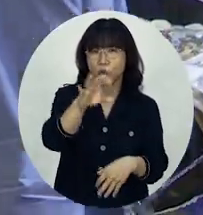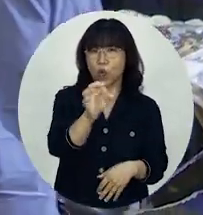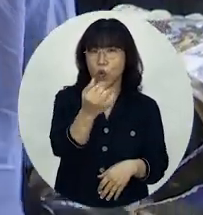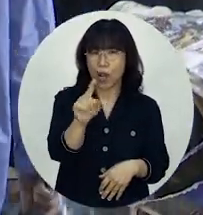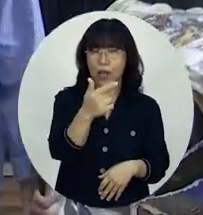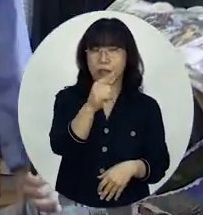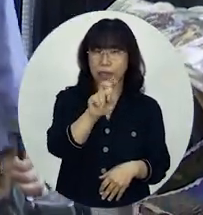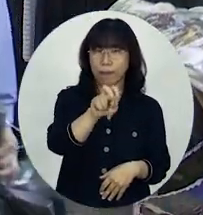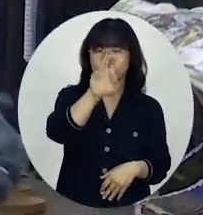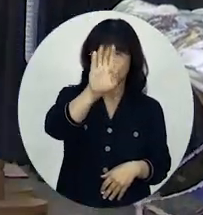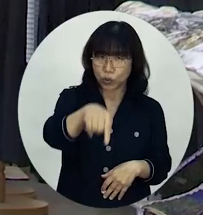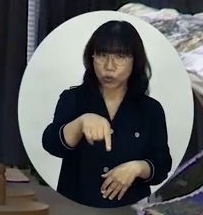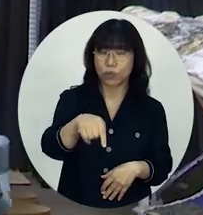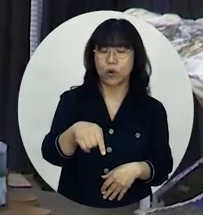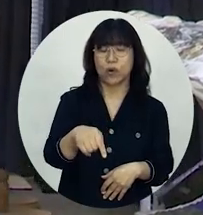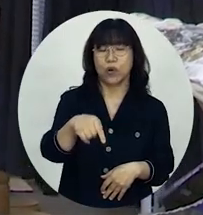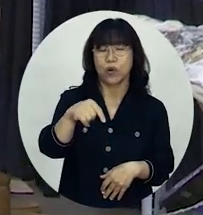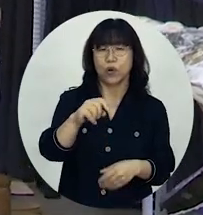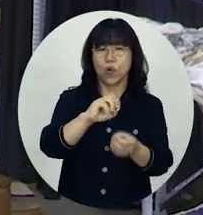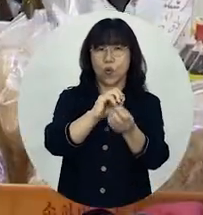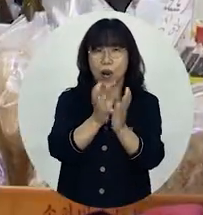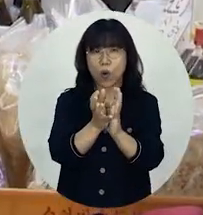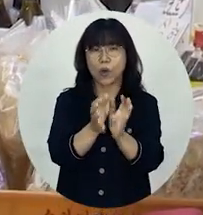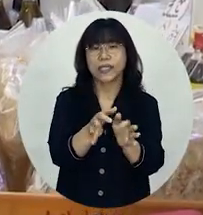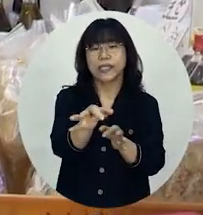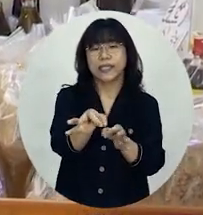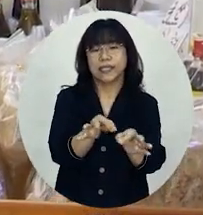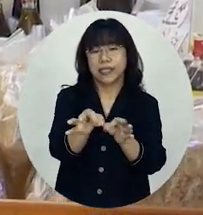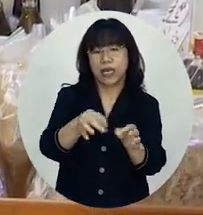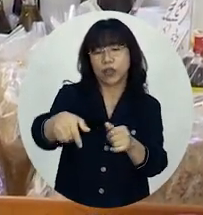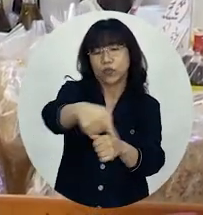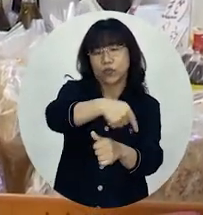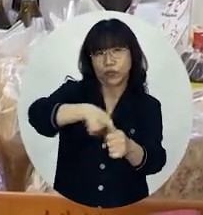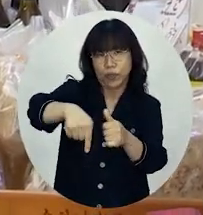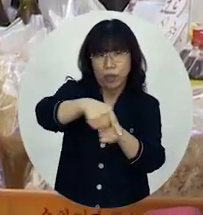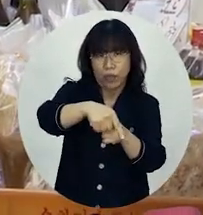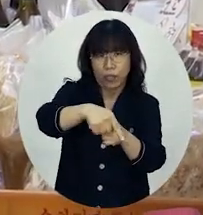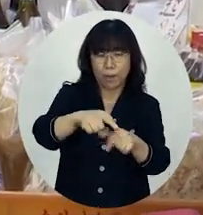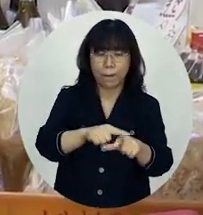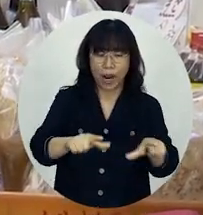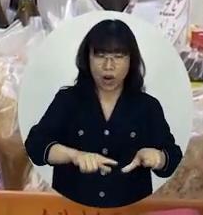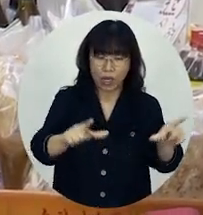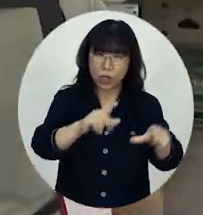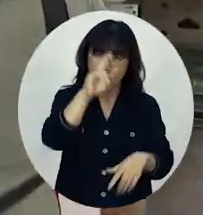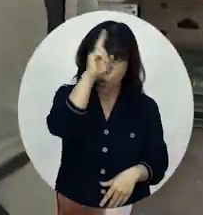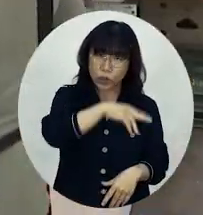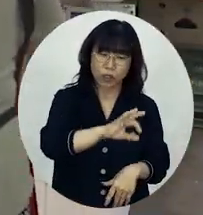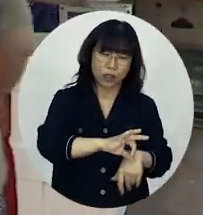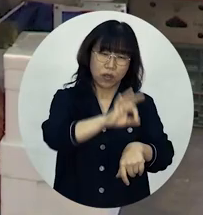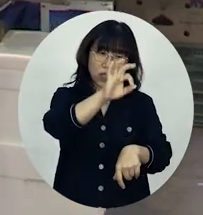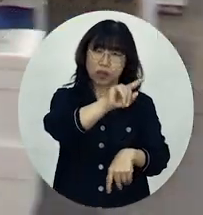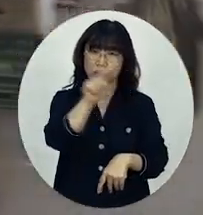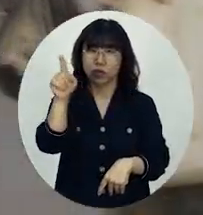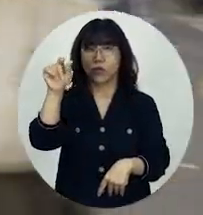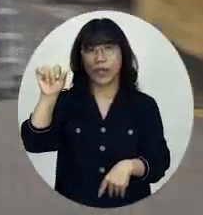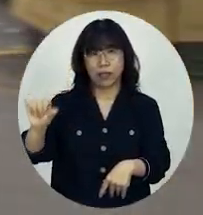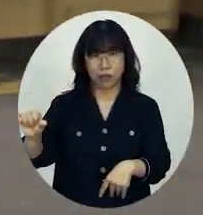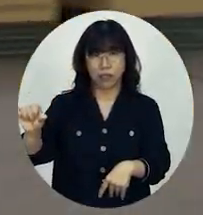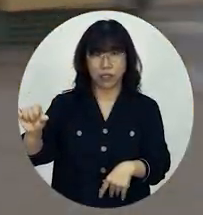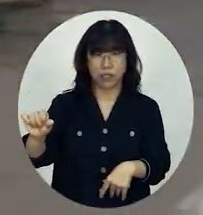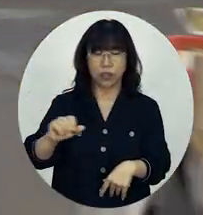화곡본동 시장 등 4개 전통시장 주변에 대해 평일은 오전 10시부터 오후 5시까지